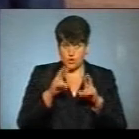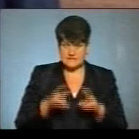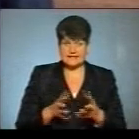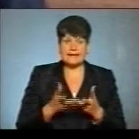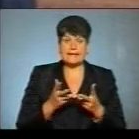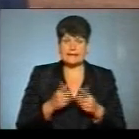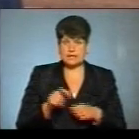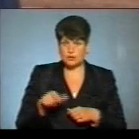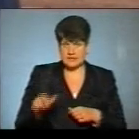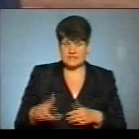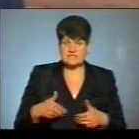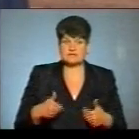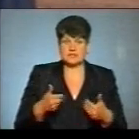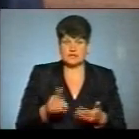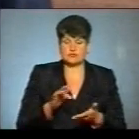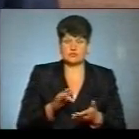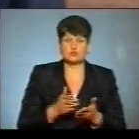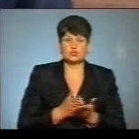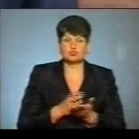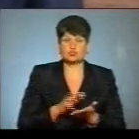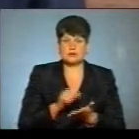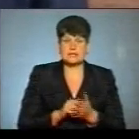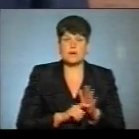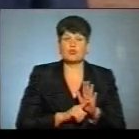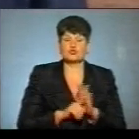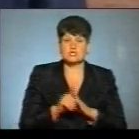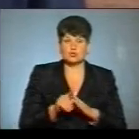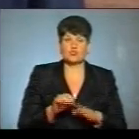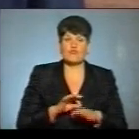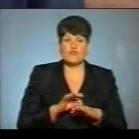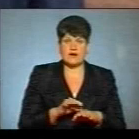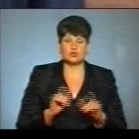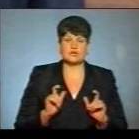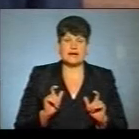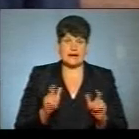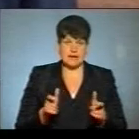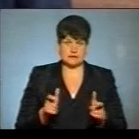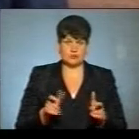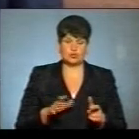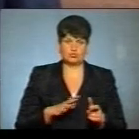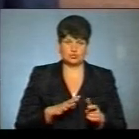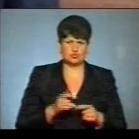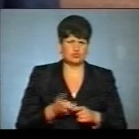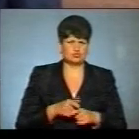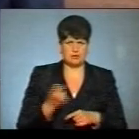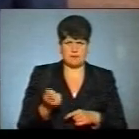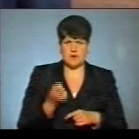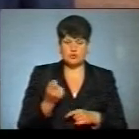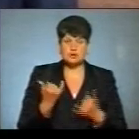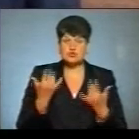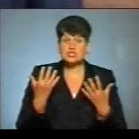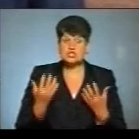кількість людей, які звертаються в службу зайнятості, безумовно, на початку введення карантину було досить мало, але на